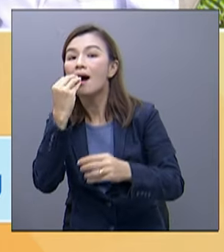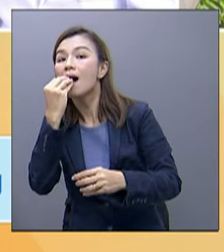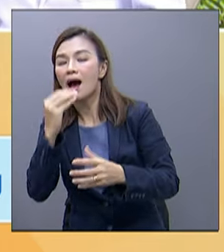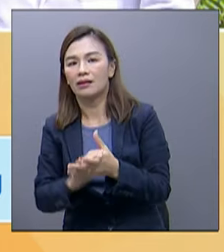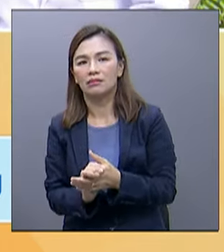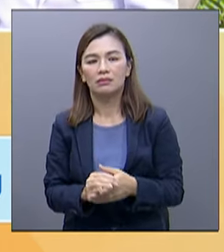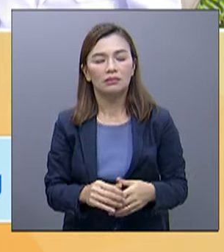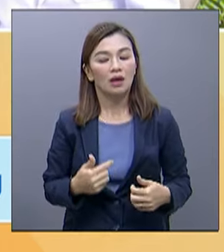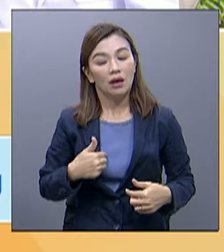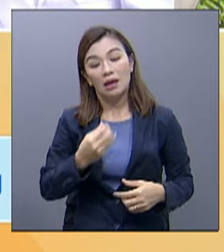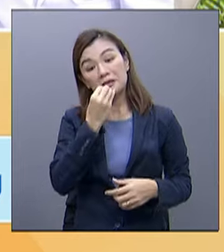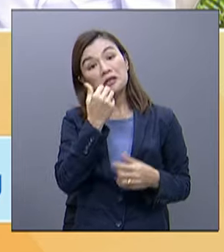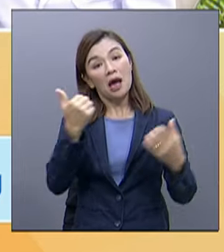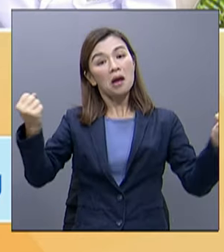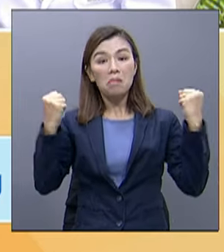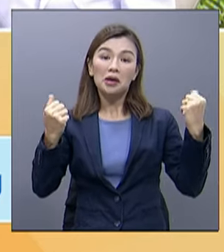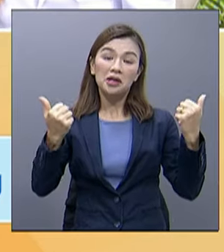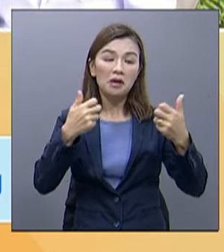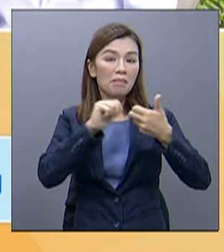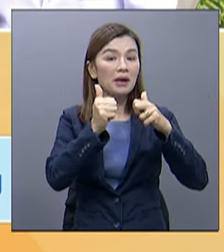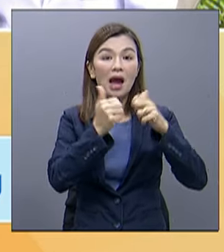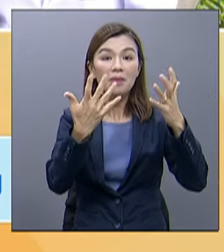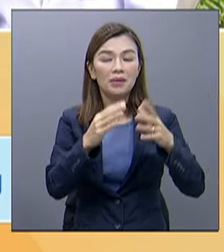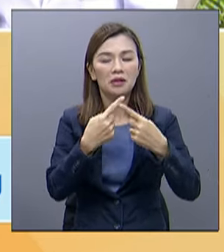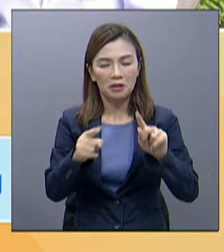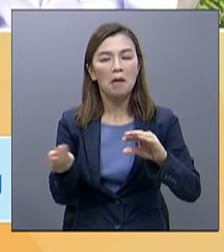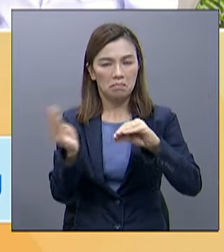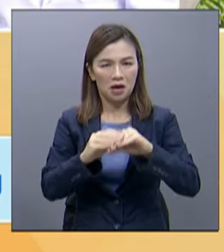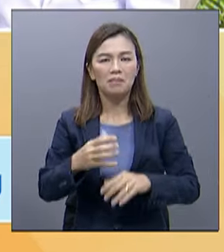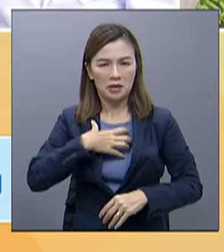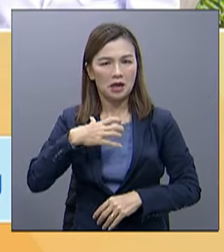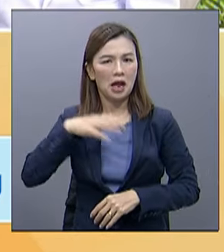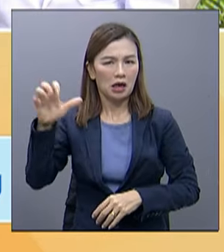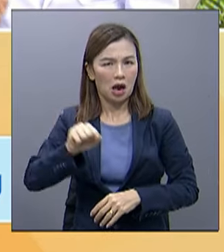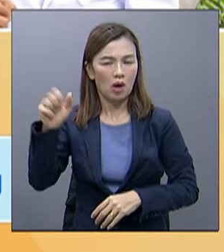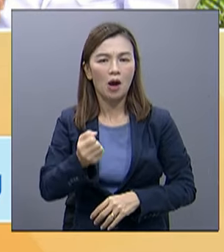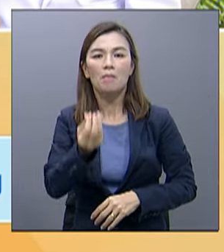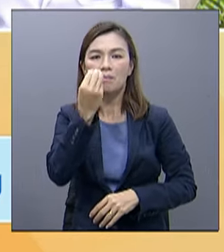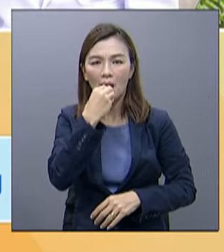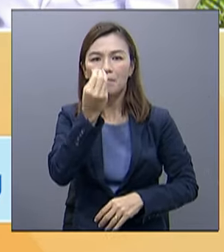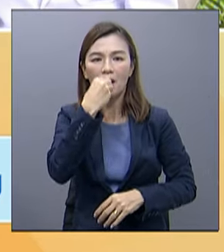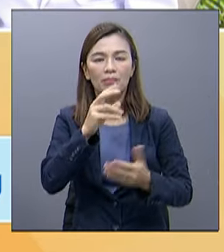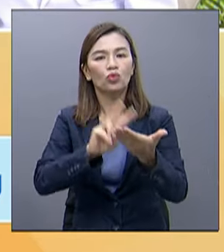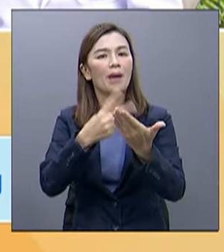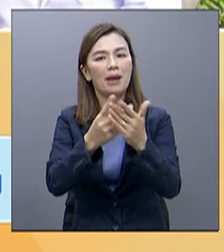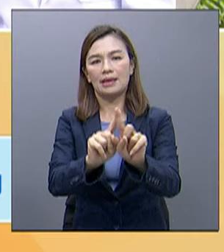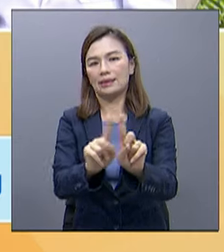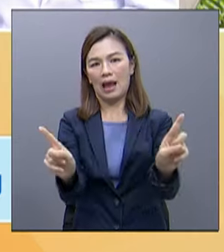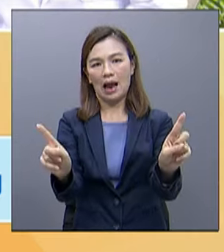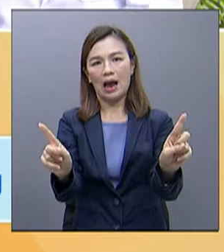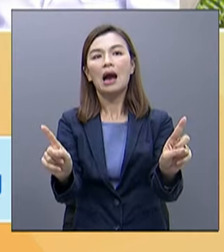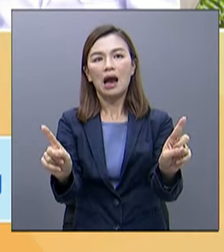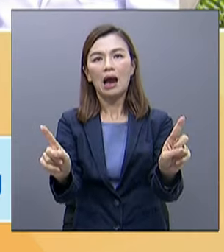อ่ะครับแล้วเราก็สบายดีครับจะกินเติมเข้าไปอ่านะฮะเพราะฉะนั้นเนี่ยคือความหมายที่ต่างกันซึ่งอันเนี้ย